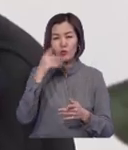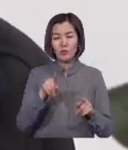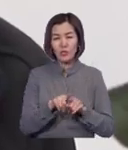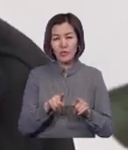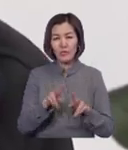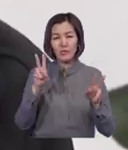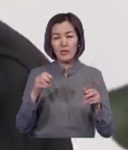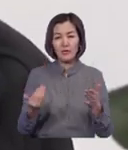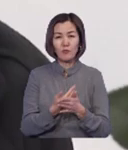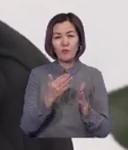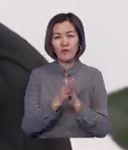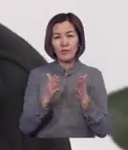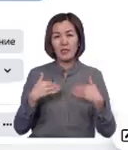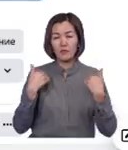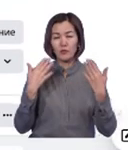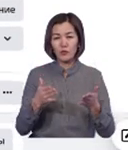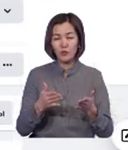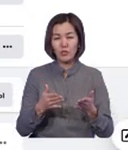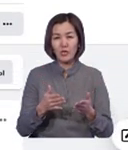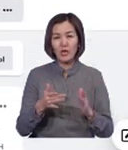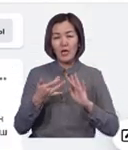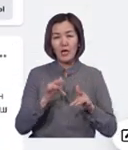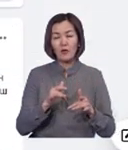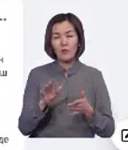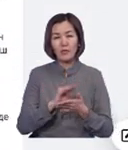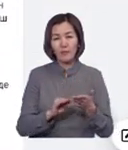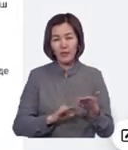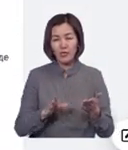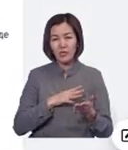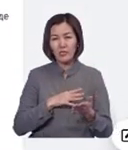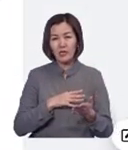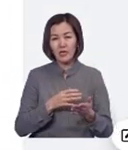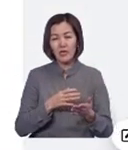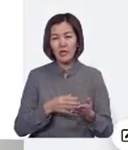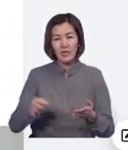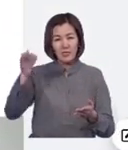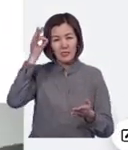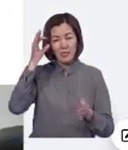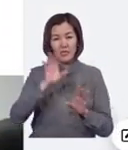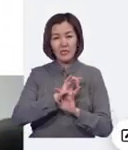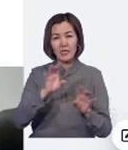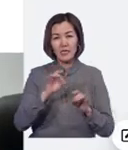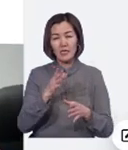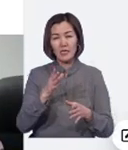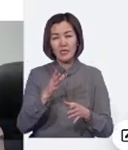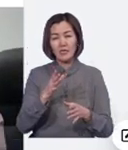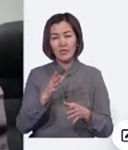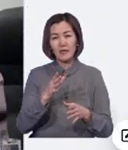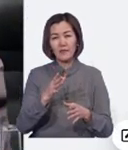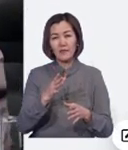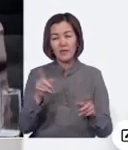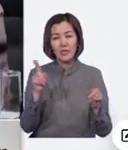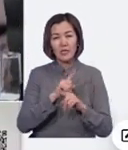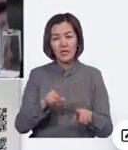Белгілі журналист Сәуле Жиреншина әлеуметтік желідегі парақшасында жылы естелікпен бөлісіп, дикторлық дәуірдің дара